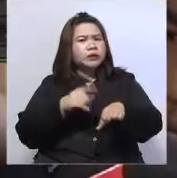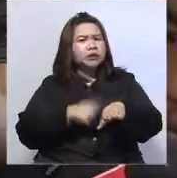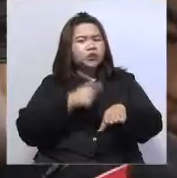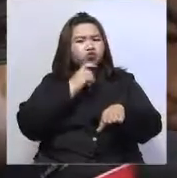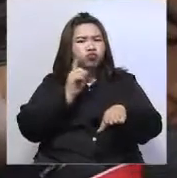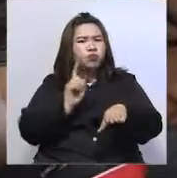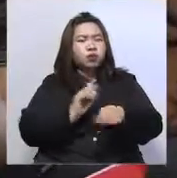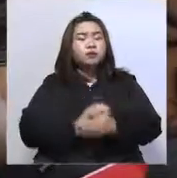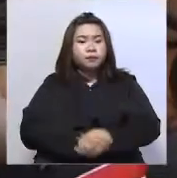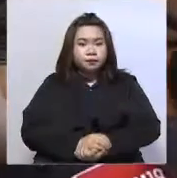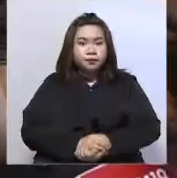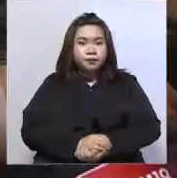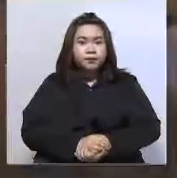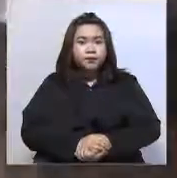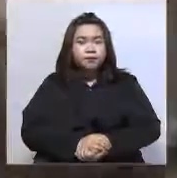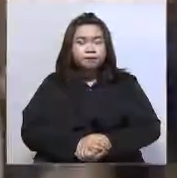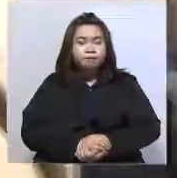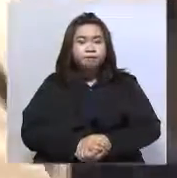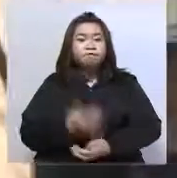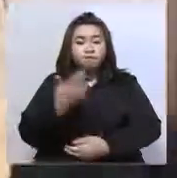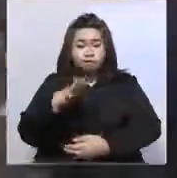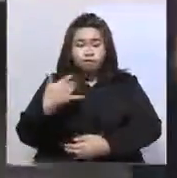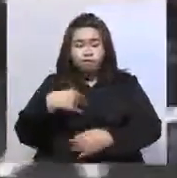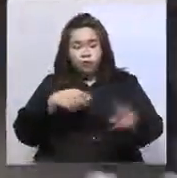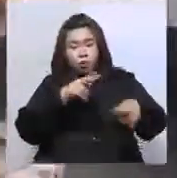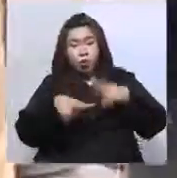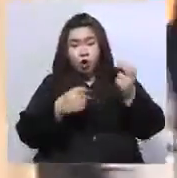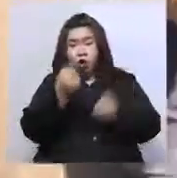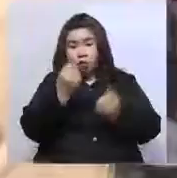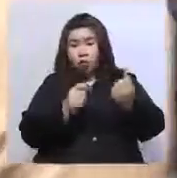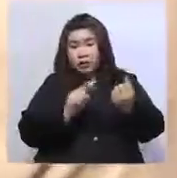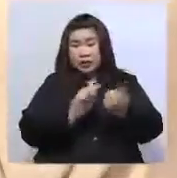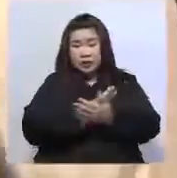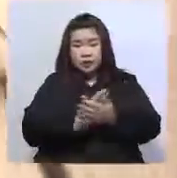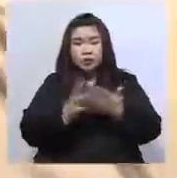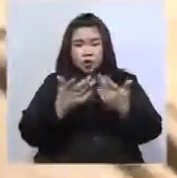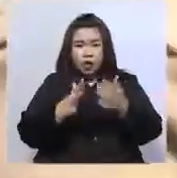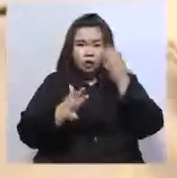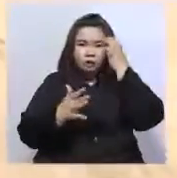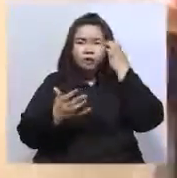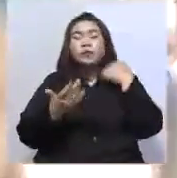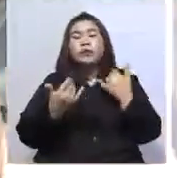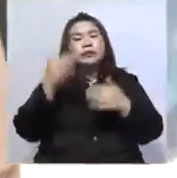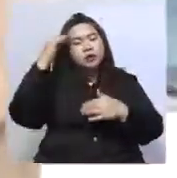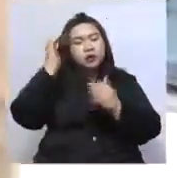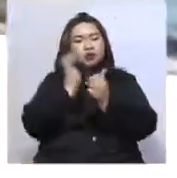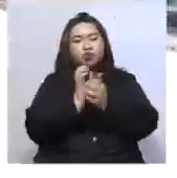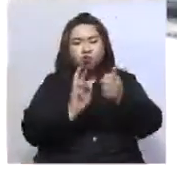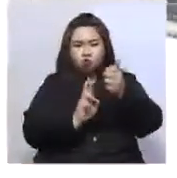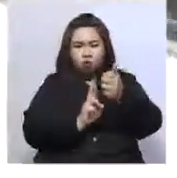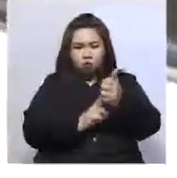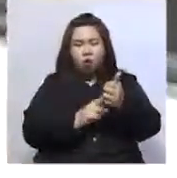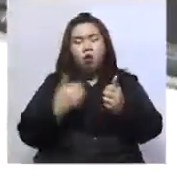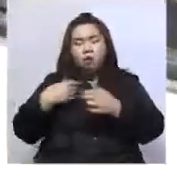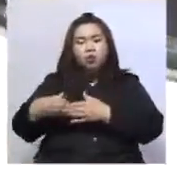แห่งนี้ครับ และหลังจากที่ได้ตรวจสอบรถคันดังกล่าวแล้วนะคะทางท่านรองผบ.ตร.พลตำรวจเอกวีรชั